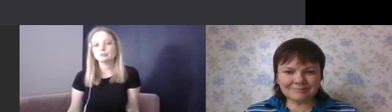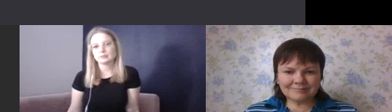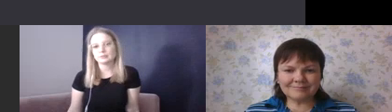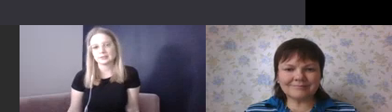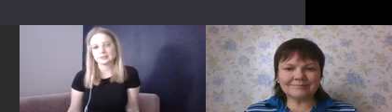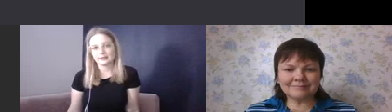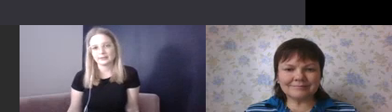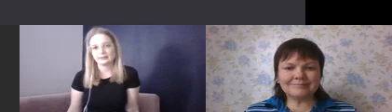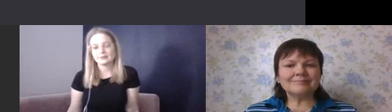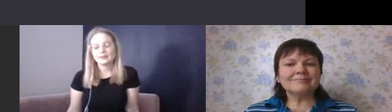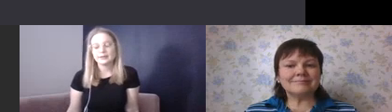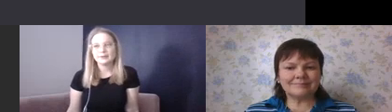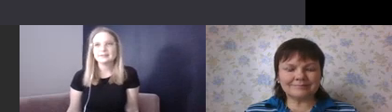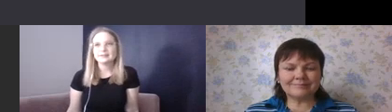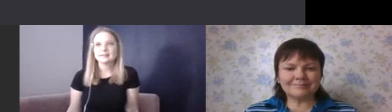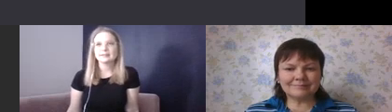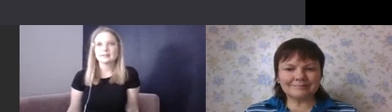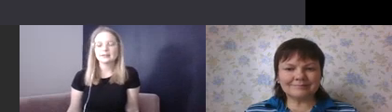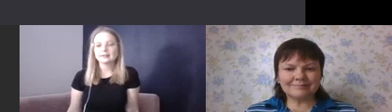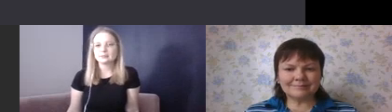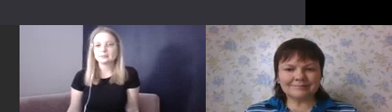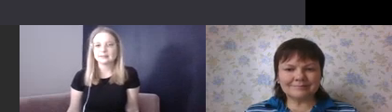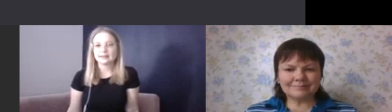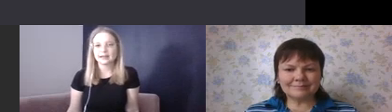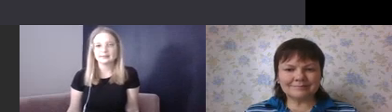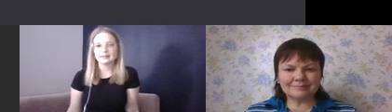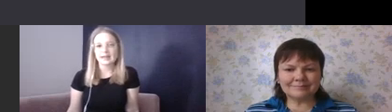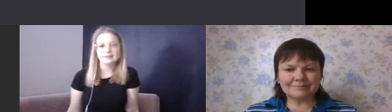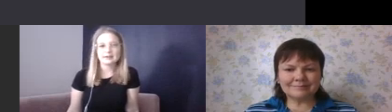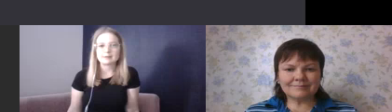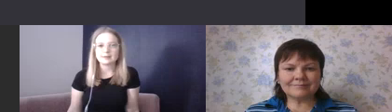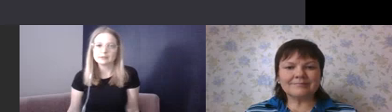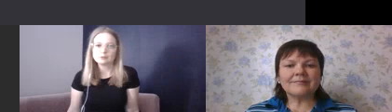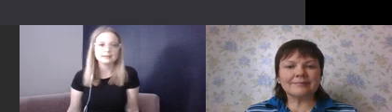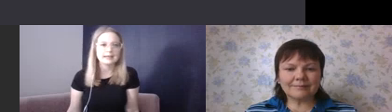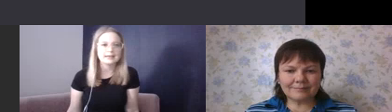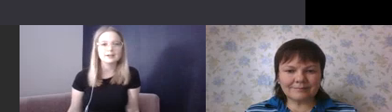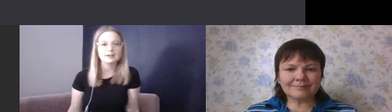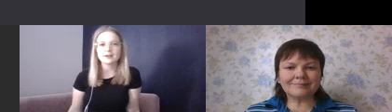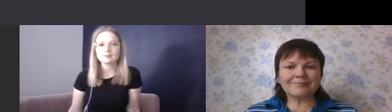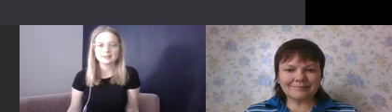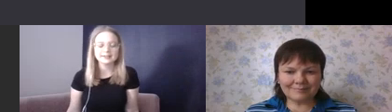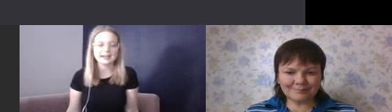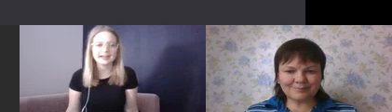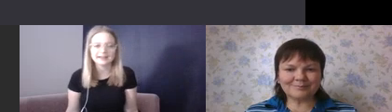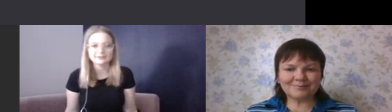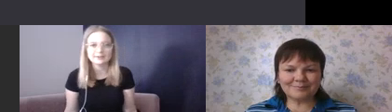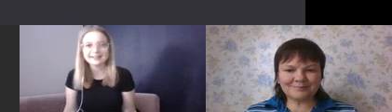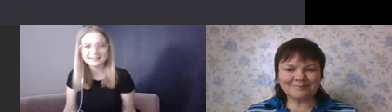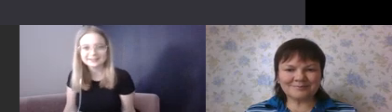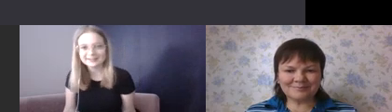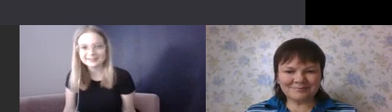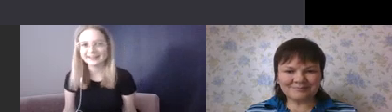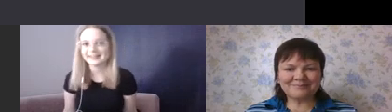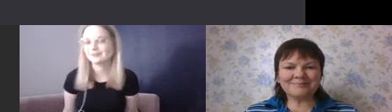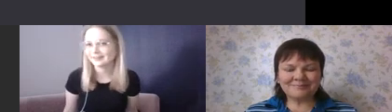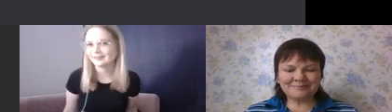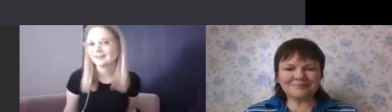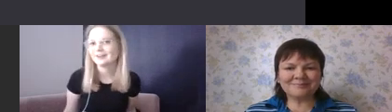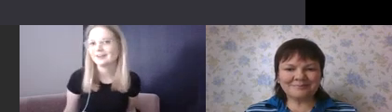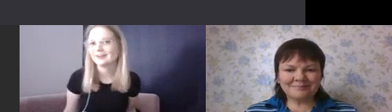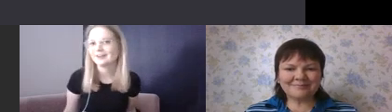ei tea, mulle tundub lihtsalt see huvitav. Või siis, et ma olen näinud mingit ägedat telesarja, mingit USA telesarja, mis on nii ägedat üles ehitatud,